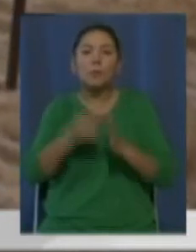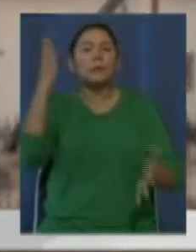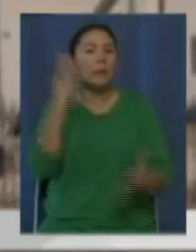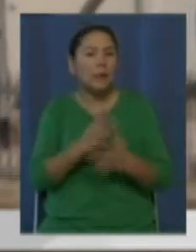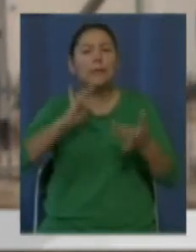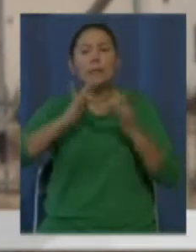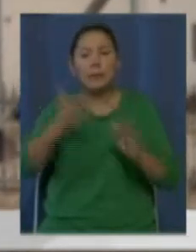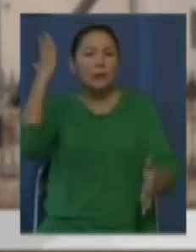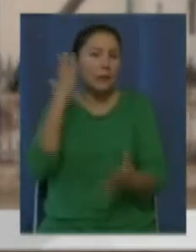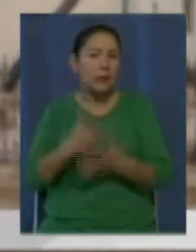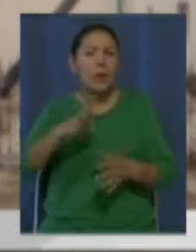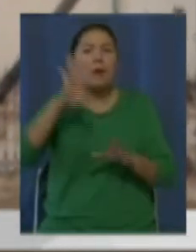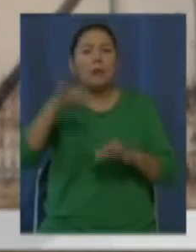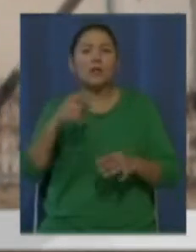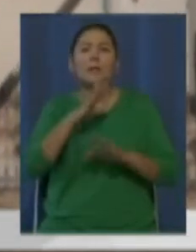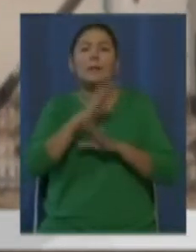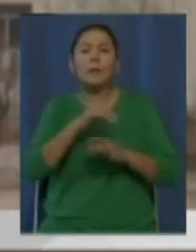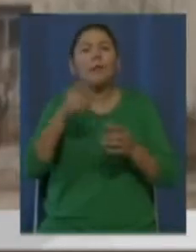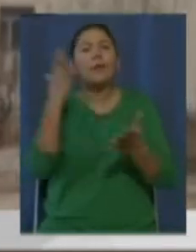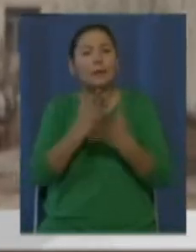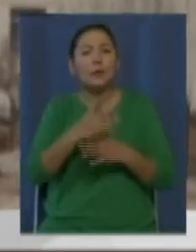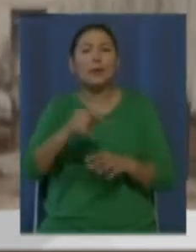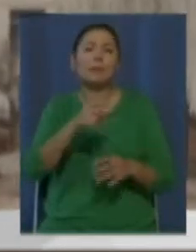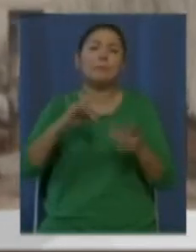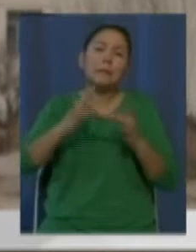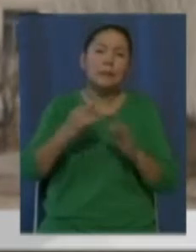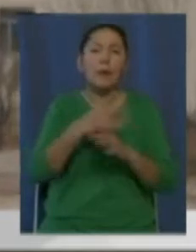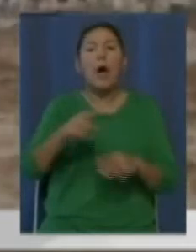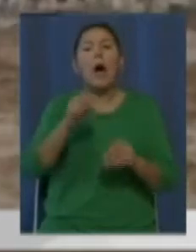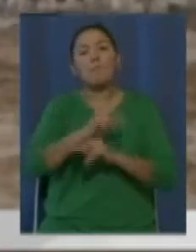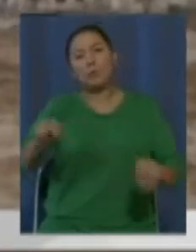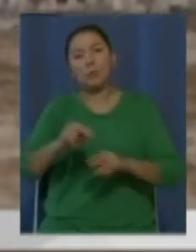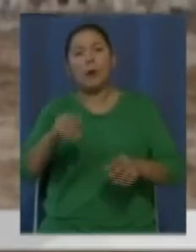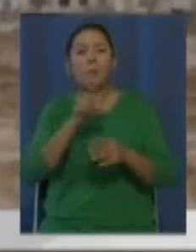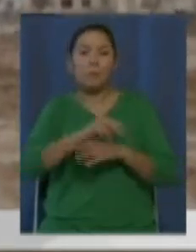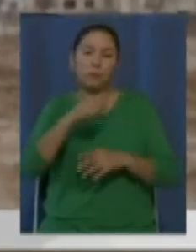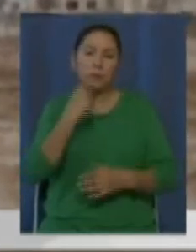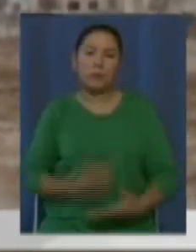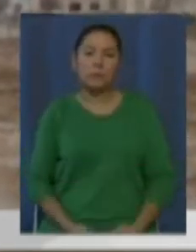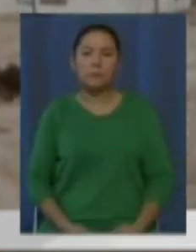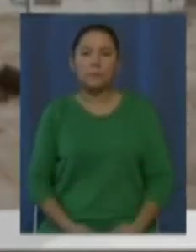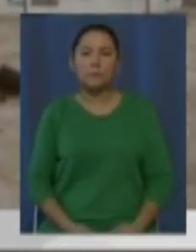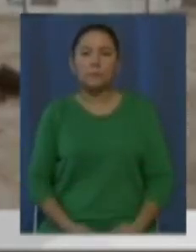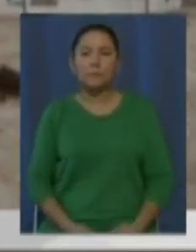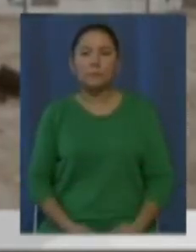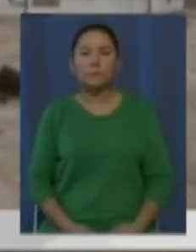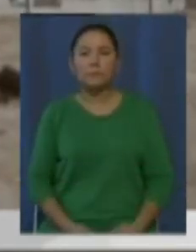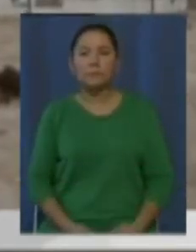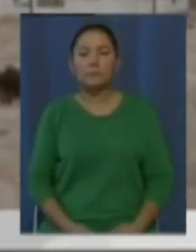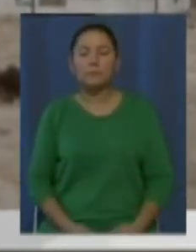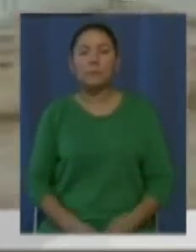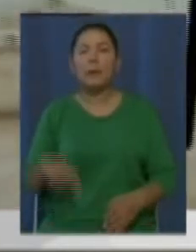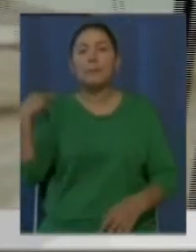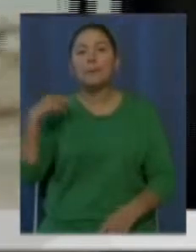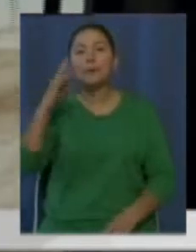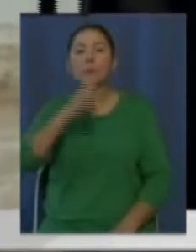мүмкіндігі болады. Осы мақсатта мемлекеттен 180 миллиард теңге қосымша қаражат бөлінеді деп жоспарланып отыр. Демек, халықтың